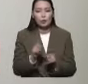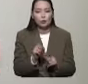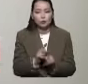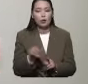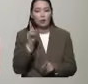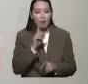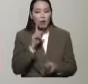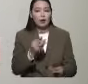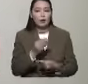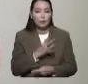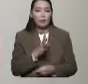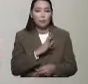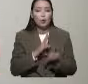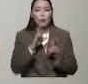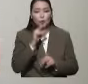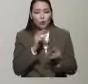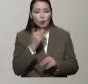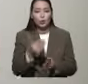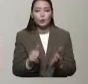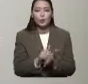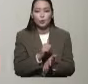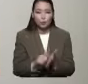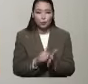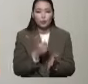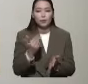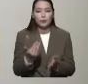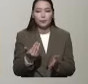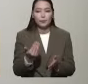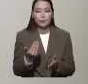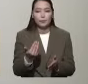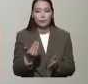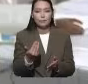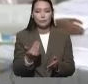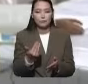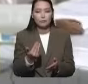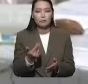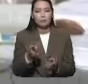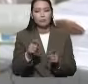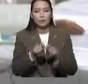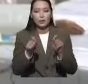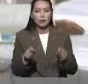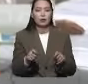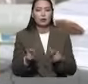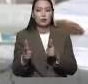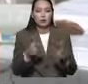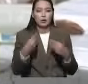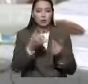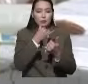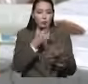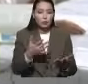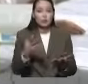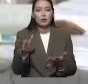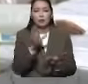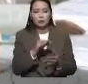берді. Ол уақытша документпен мен көп ешқайда жұмыста істей алмаймын. Пособия бәрінен қағылдық,